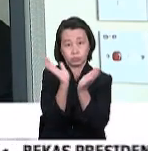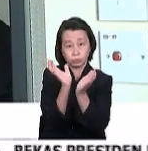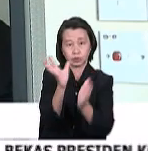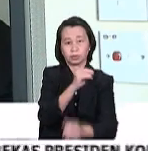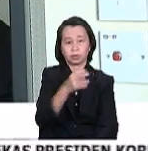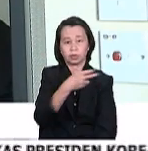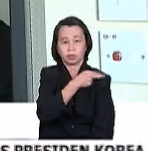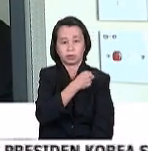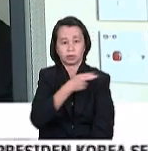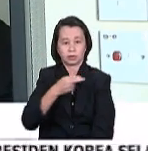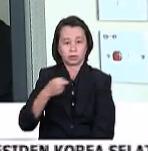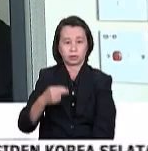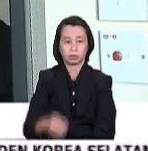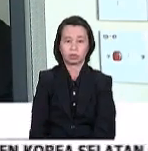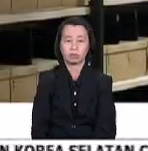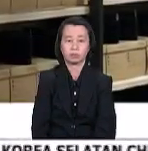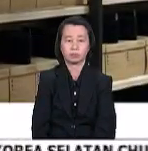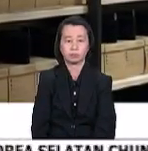mahupun Indonesia.